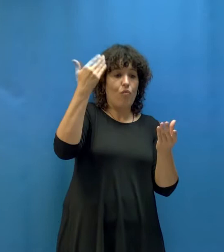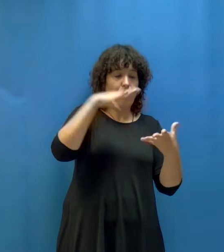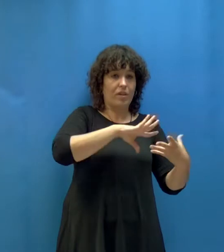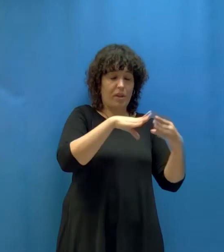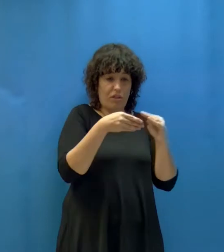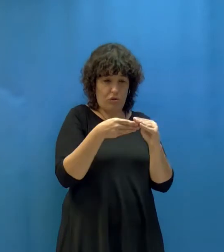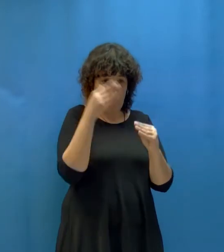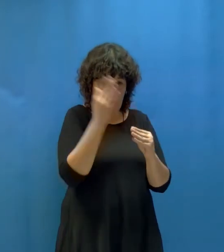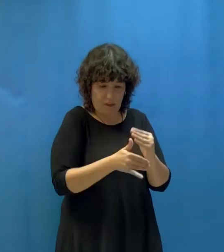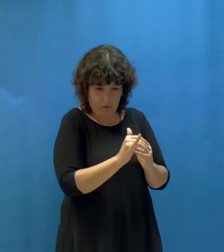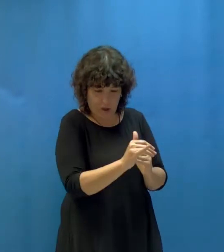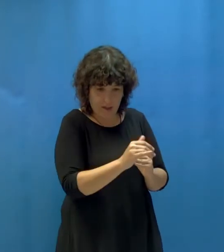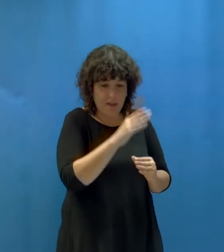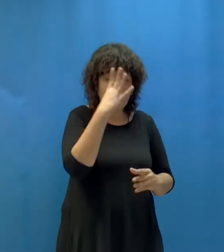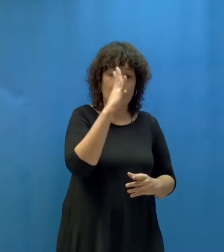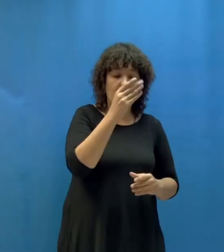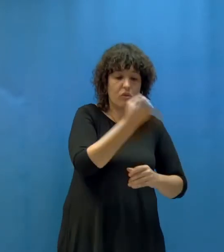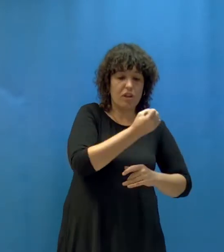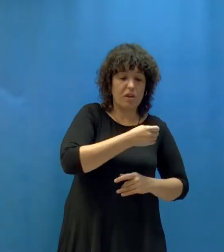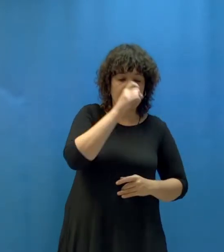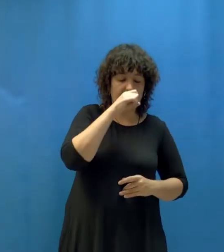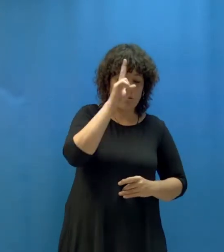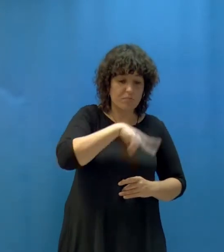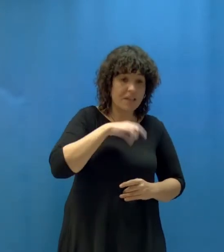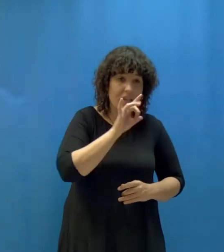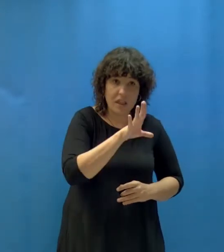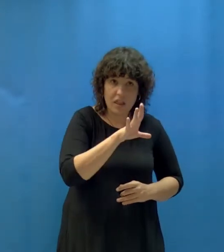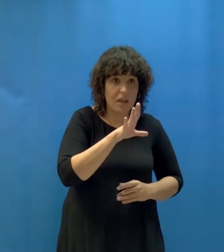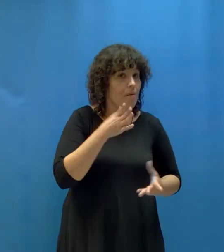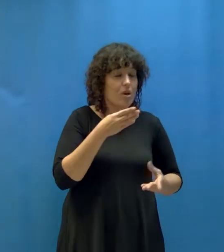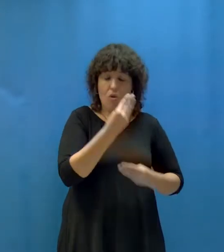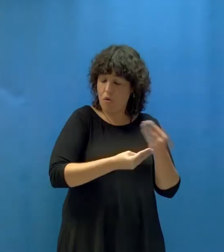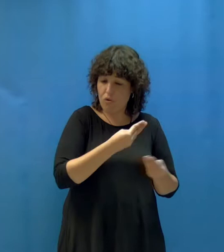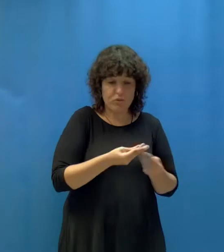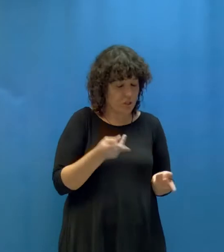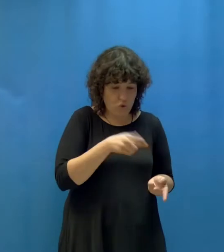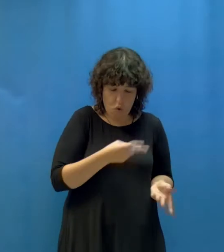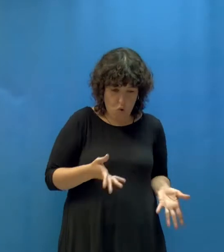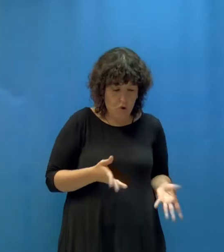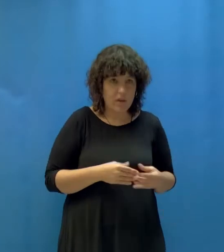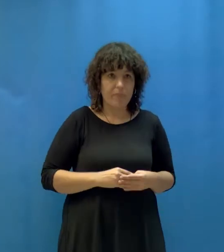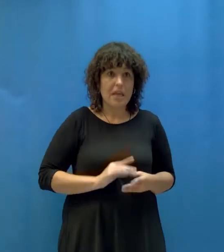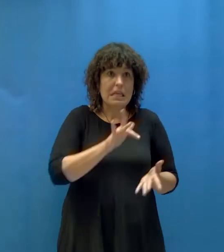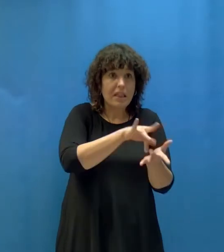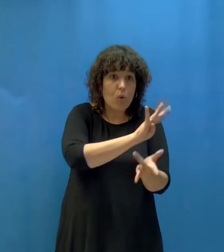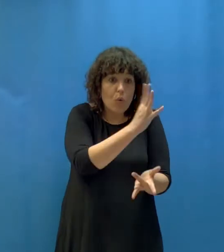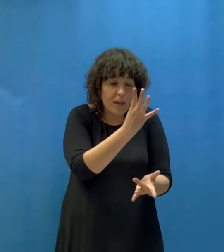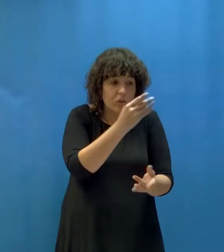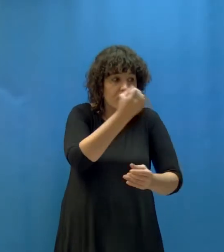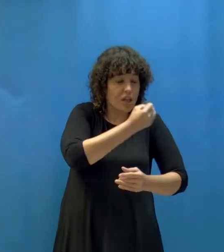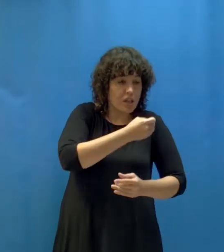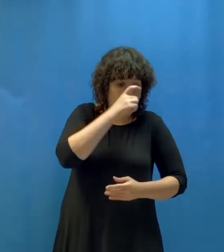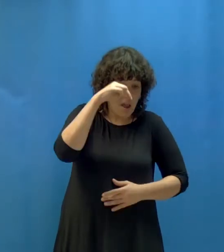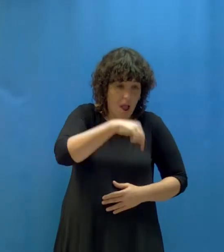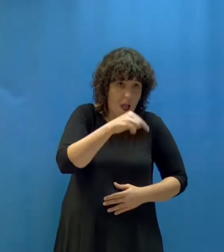de desembre de 2015, ja que no s'havia complit en lloc. Si el 4 de desembre del 2017